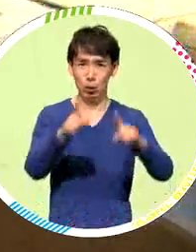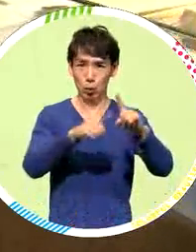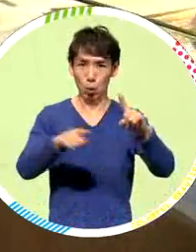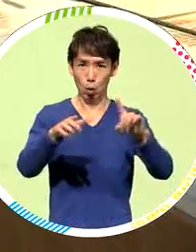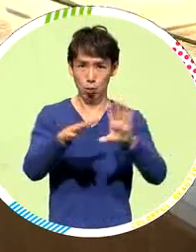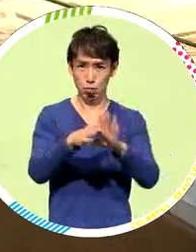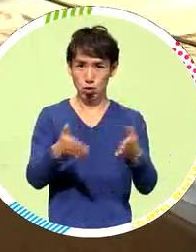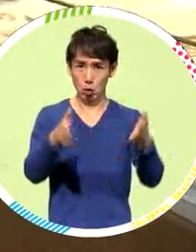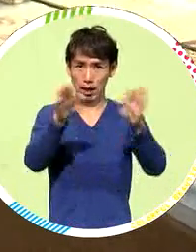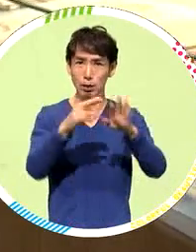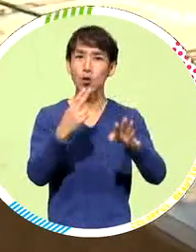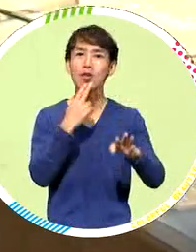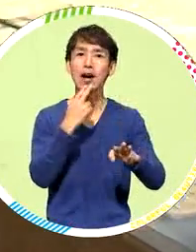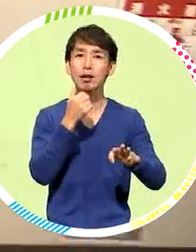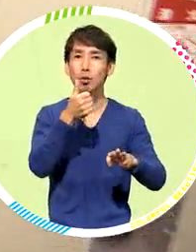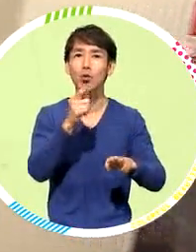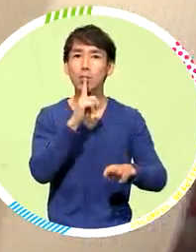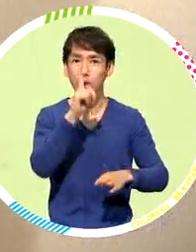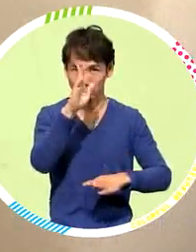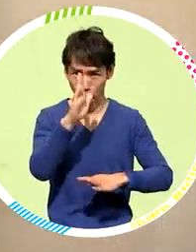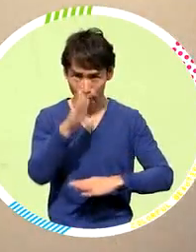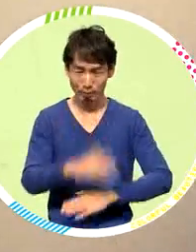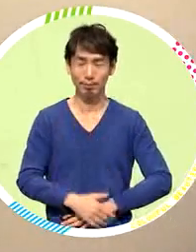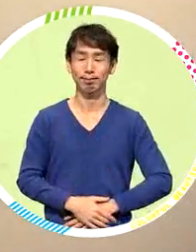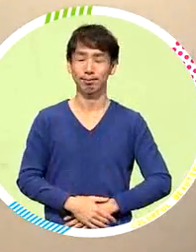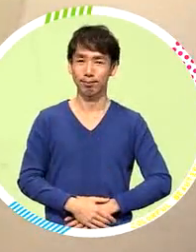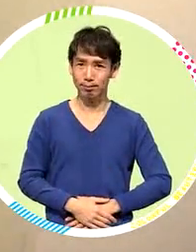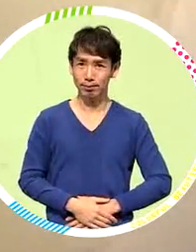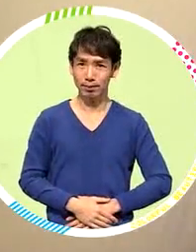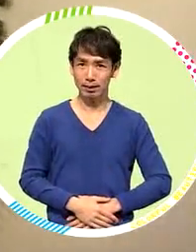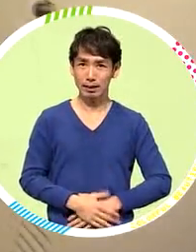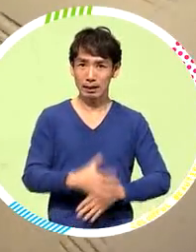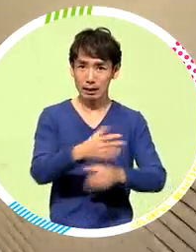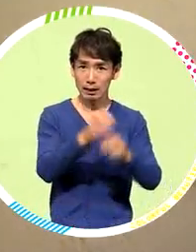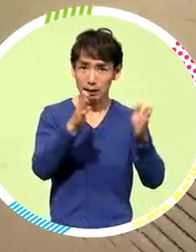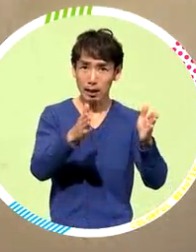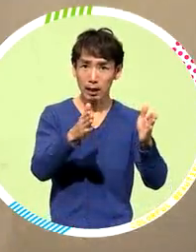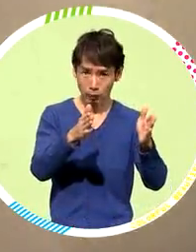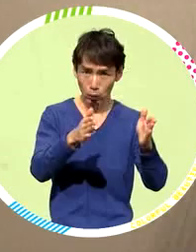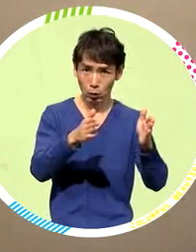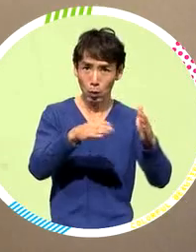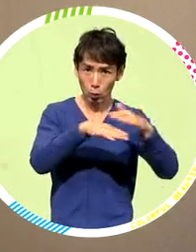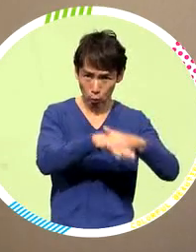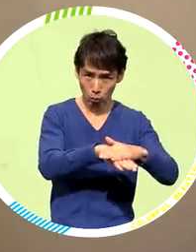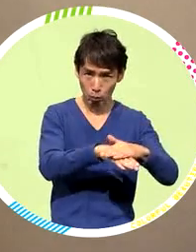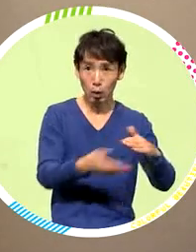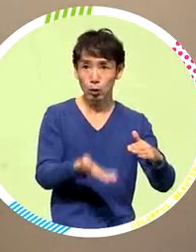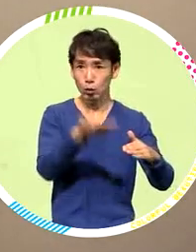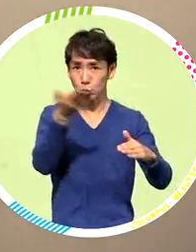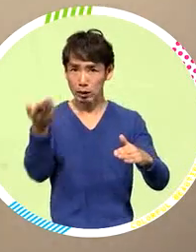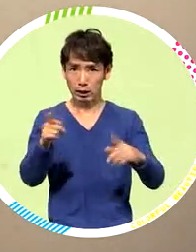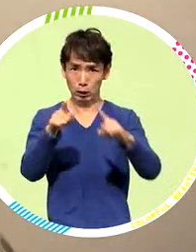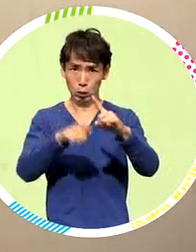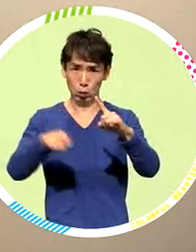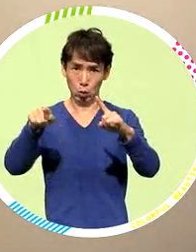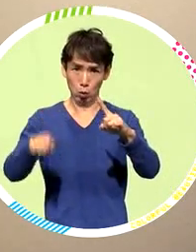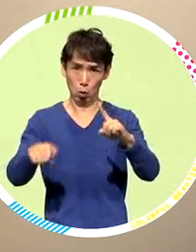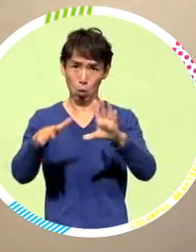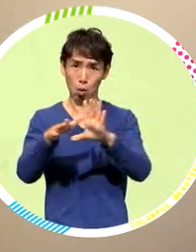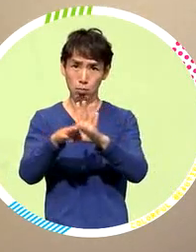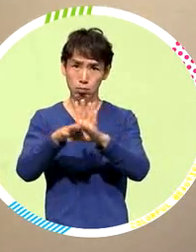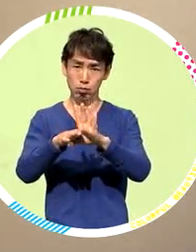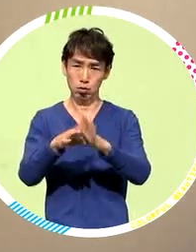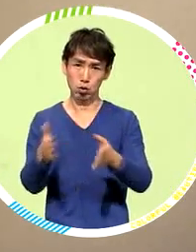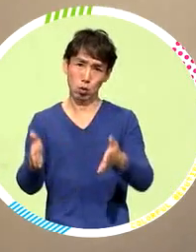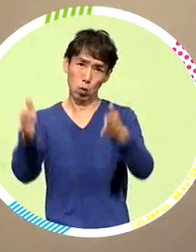お願いします一定の保存期間を経て公文書間に送られた文書はこの後どうなるの